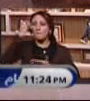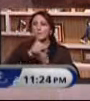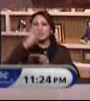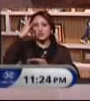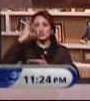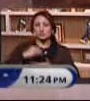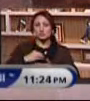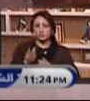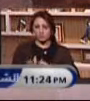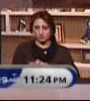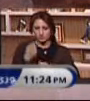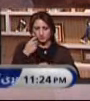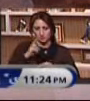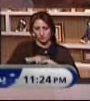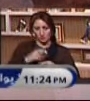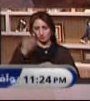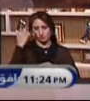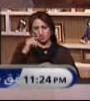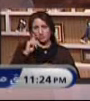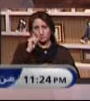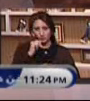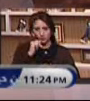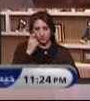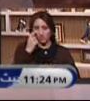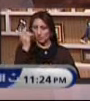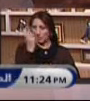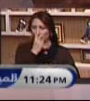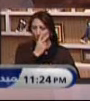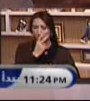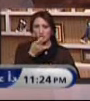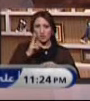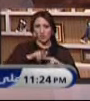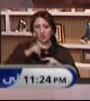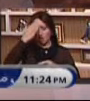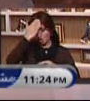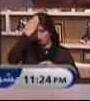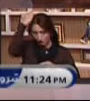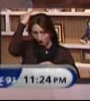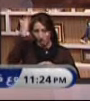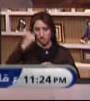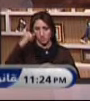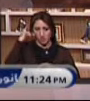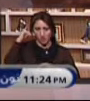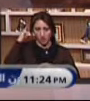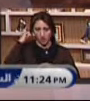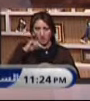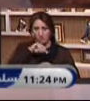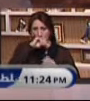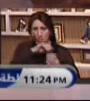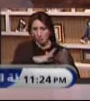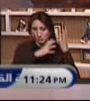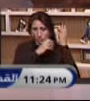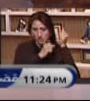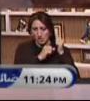الرجل الأعمى والأقرع والأبرص، وبعدين جاء ملك